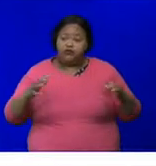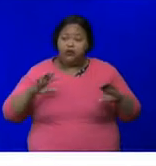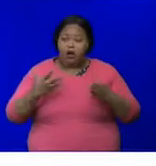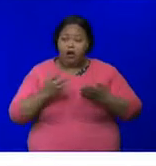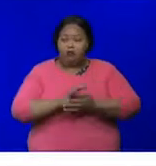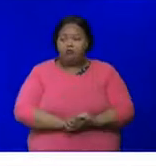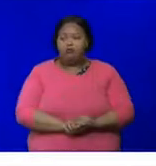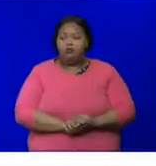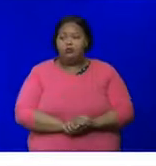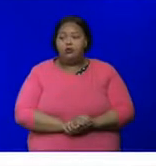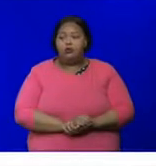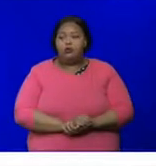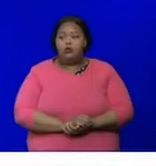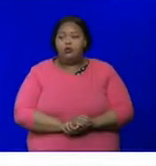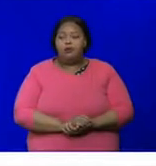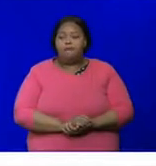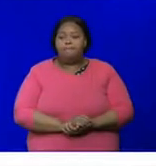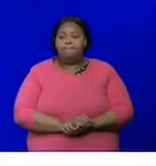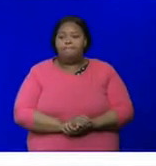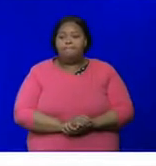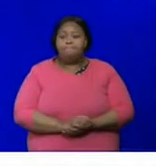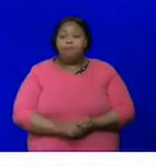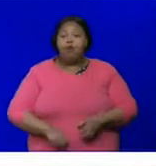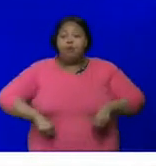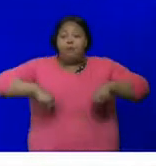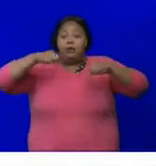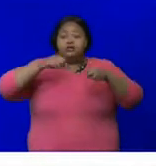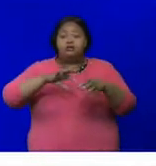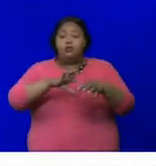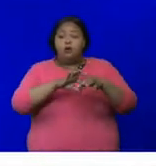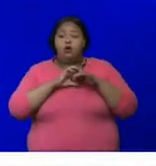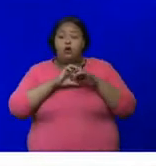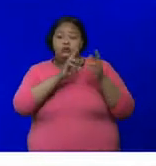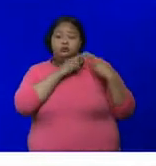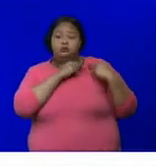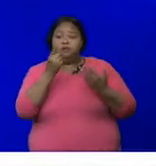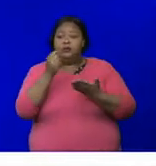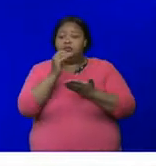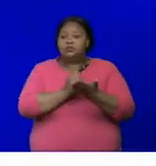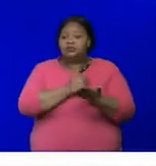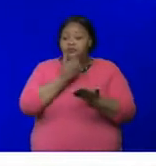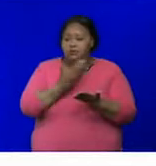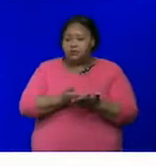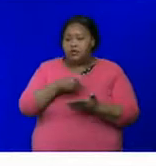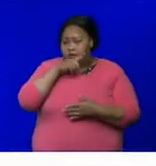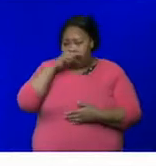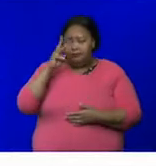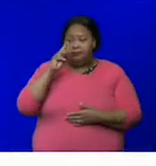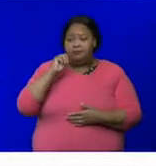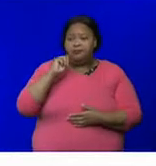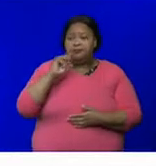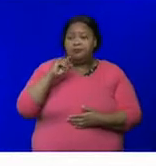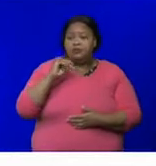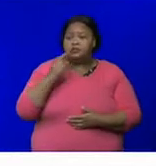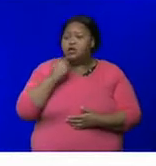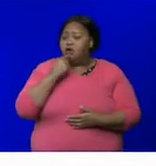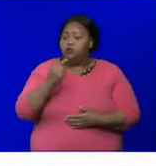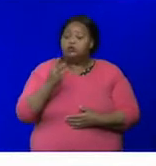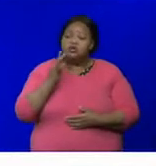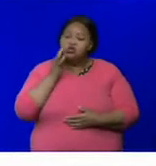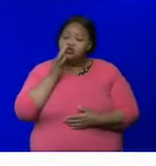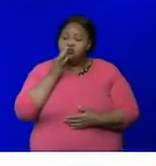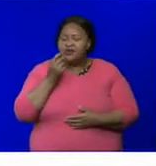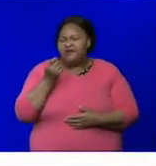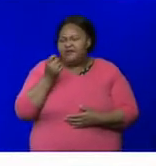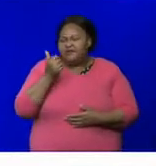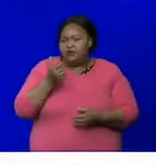indlala ke kutekonga nekubolekisa lekuyinto lekusamele icututelwe ukuthi abangene kulolu hlangothi. Sitawubuka ukuthi lolu